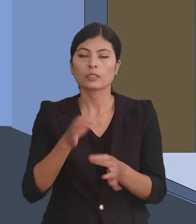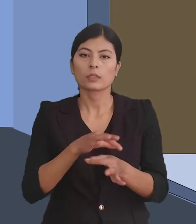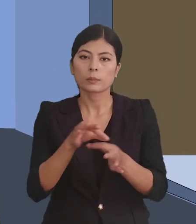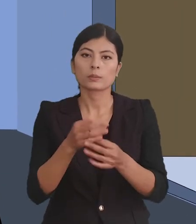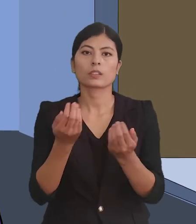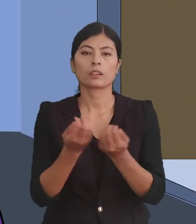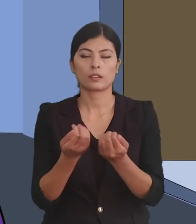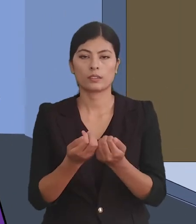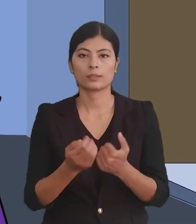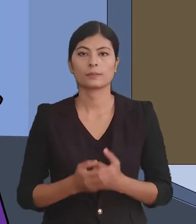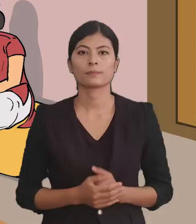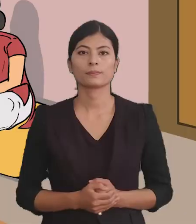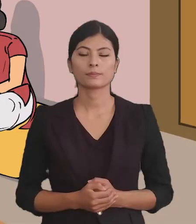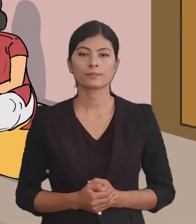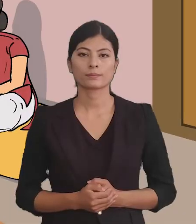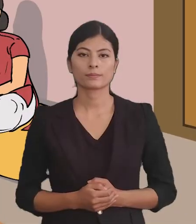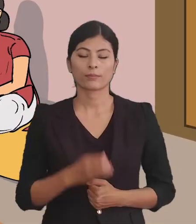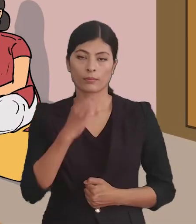के,